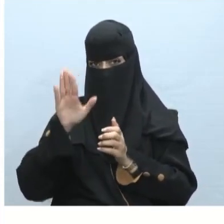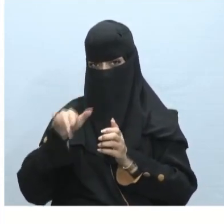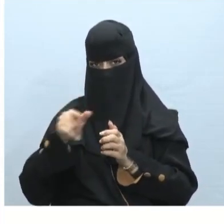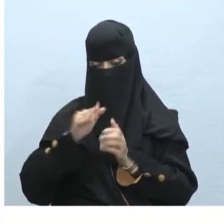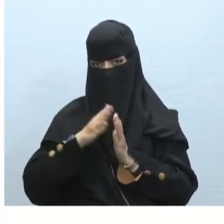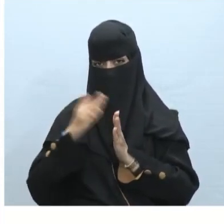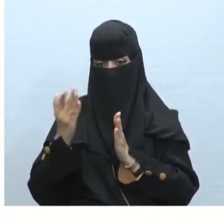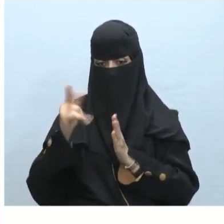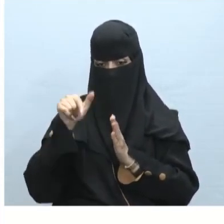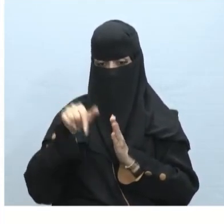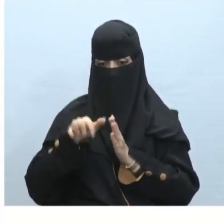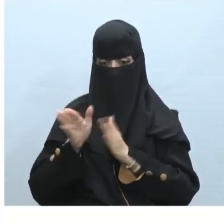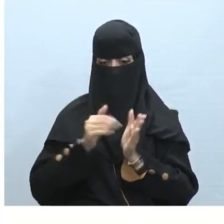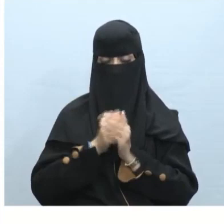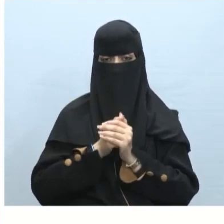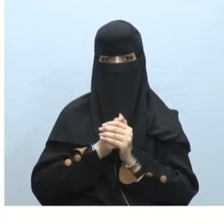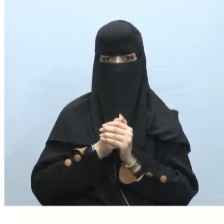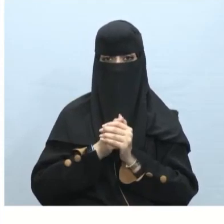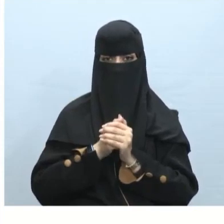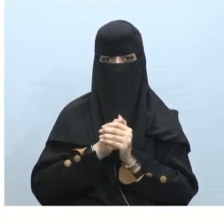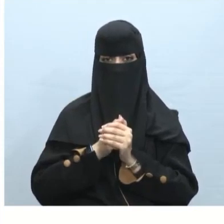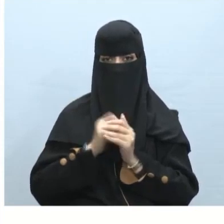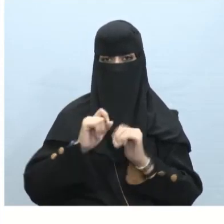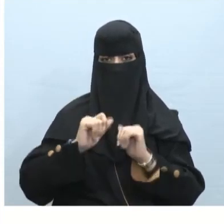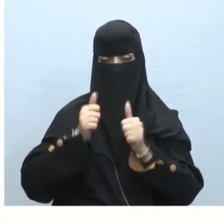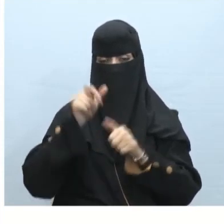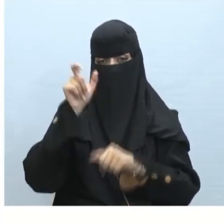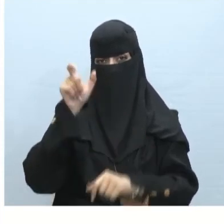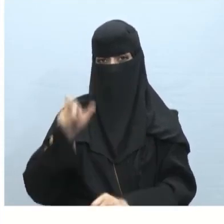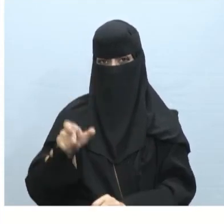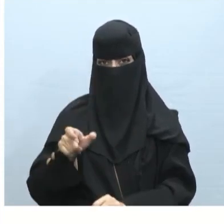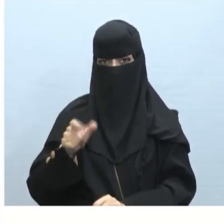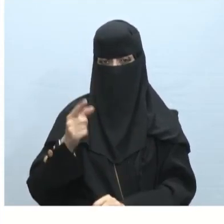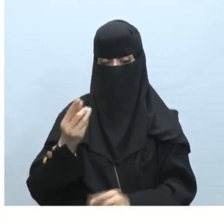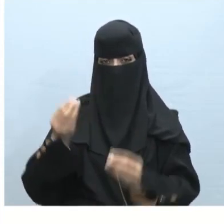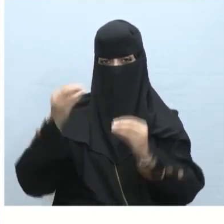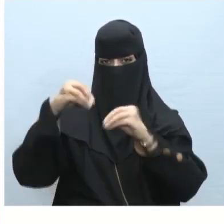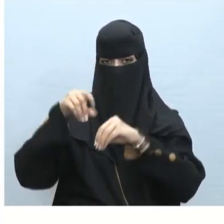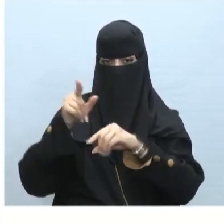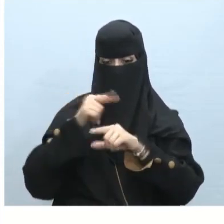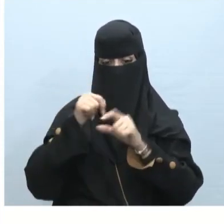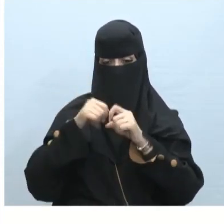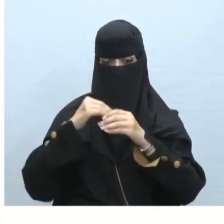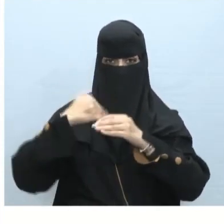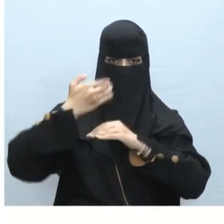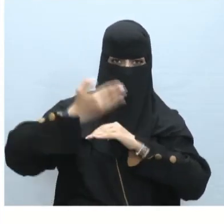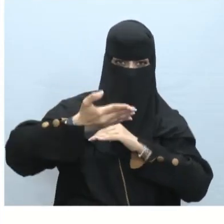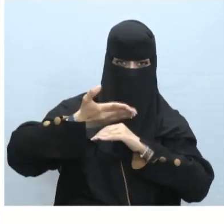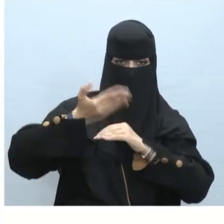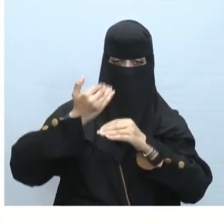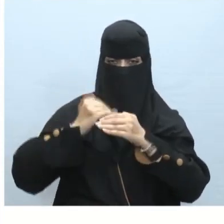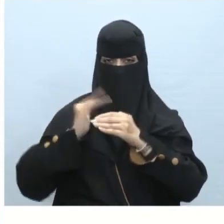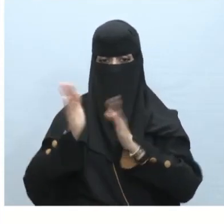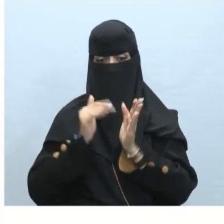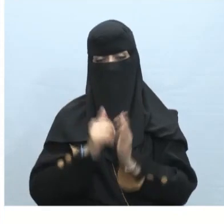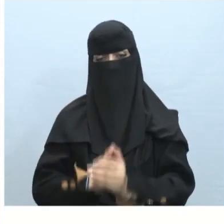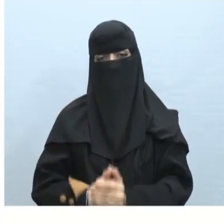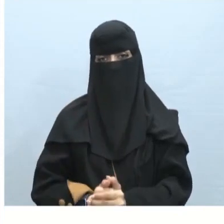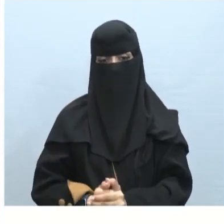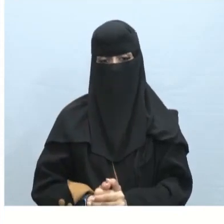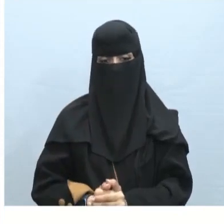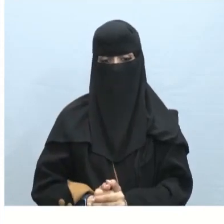بجانب هذه الايقونه ستظهر قائمه قائمه اضافه شكل اضافه شكل بعد او اضافه شكل